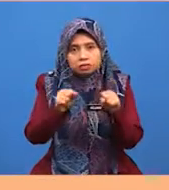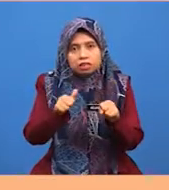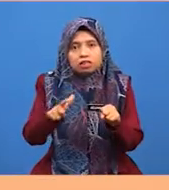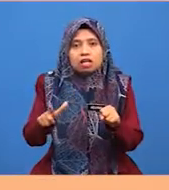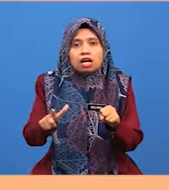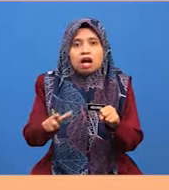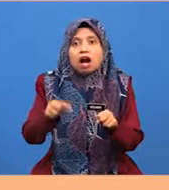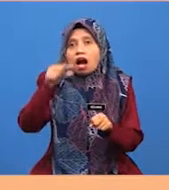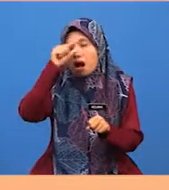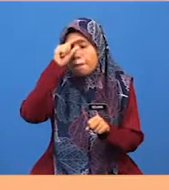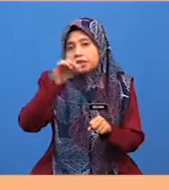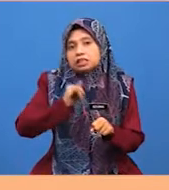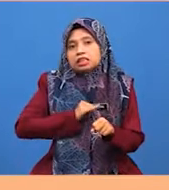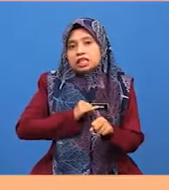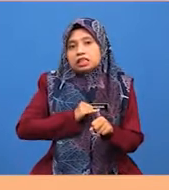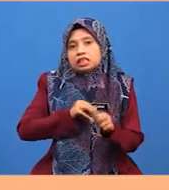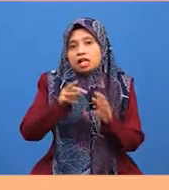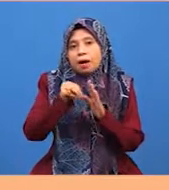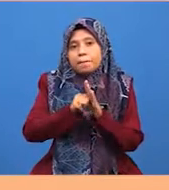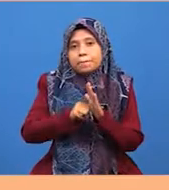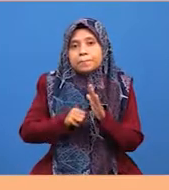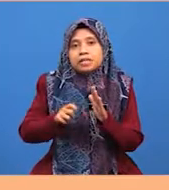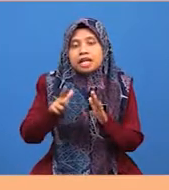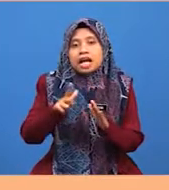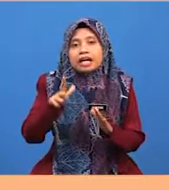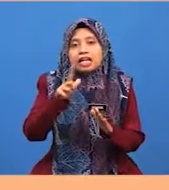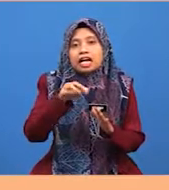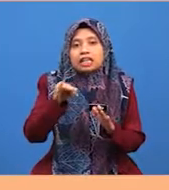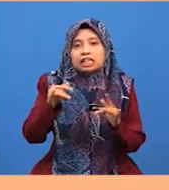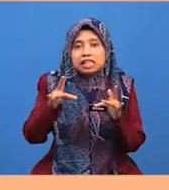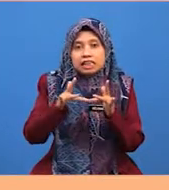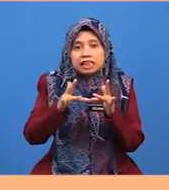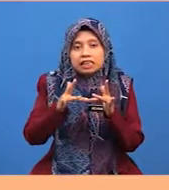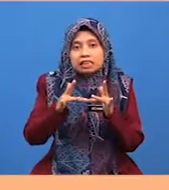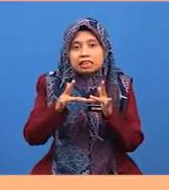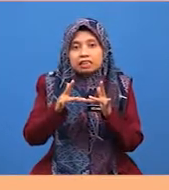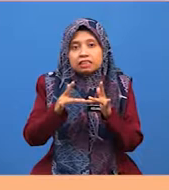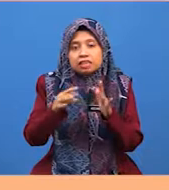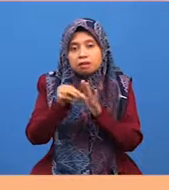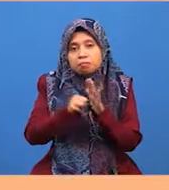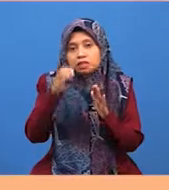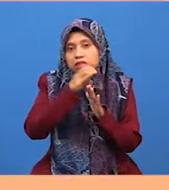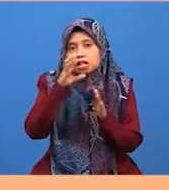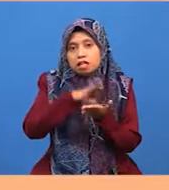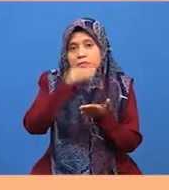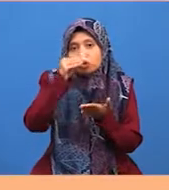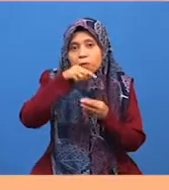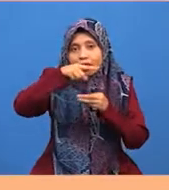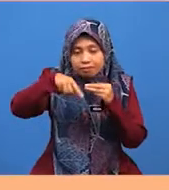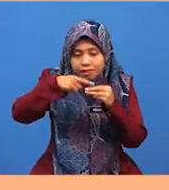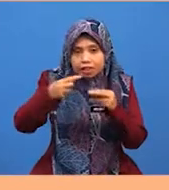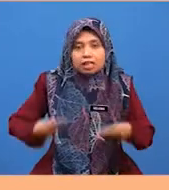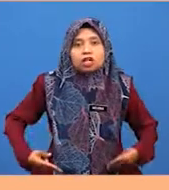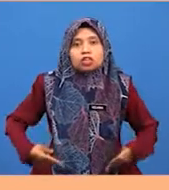abang saya melayari internet mencari maklumat tentang kehidupan laut.